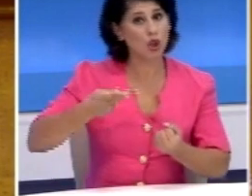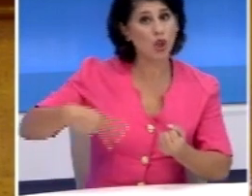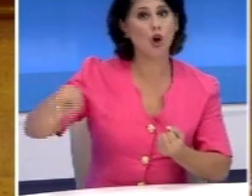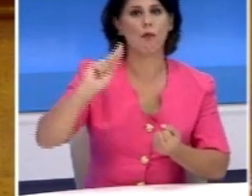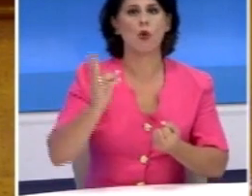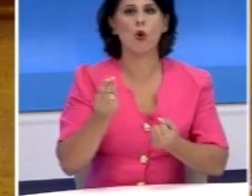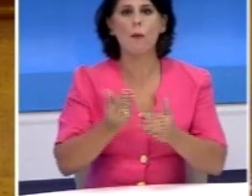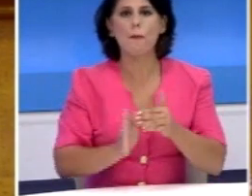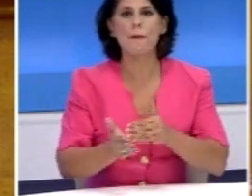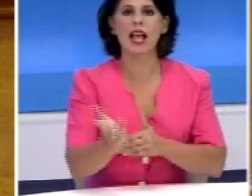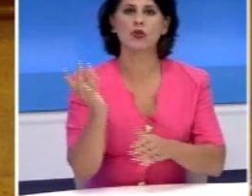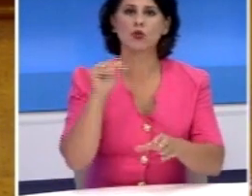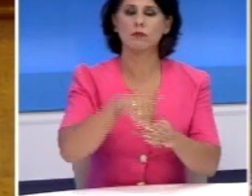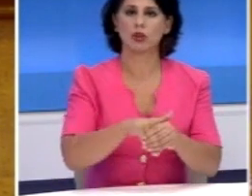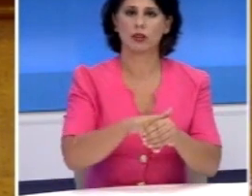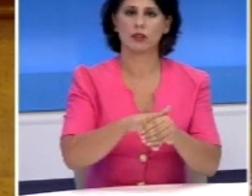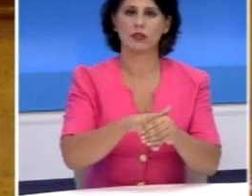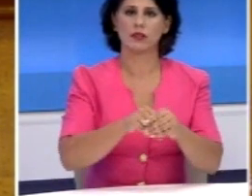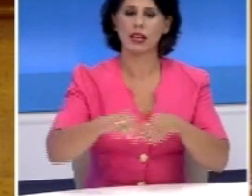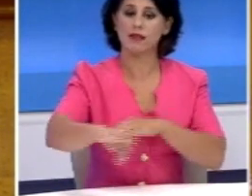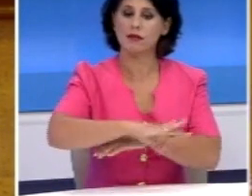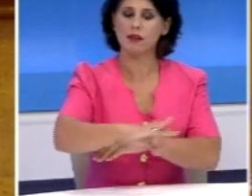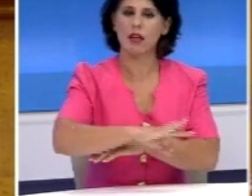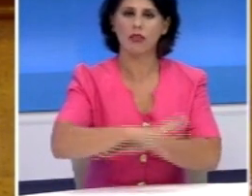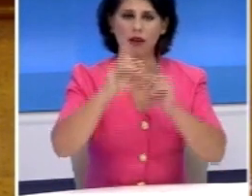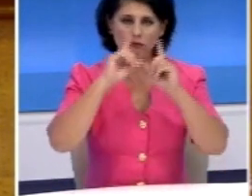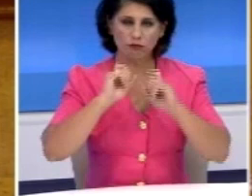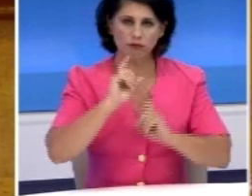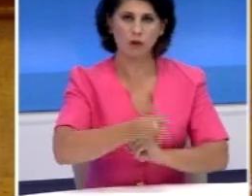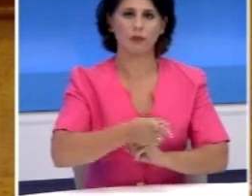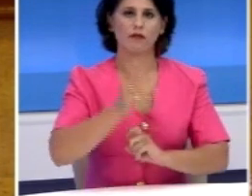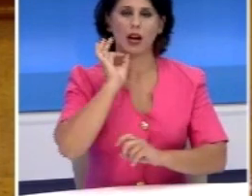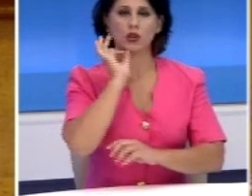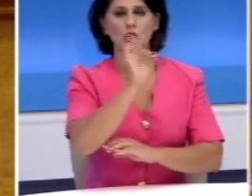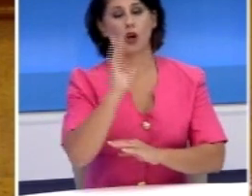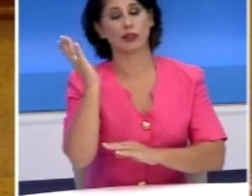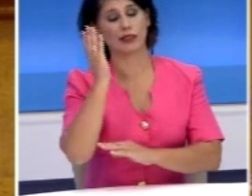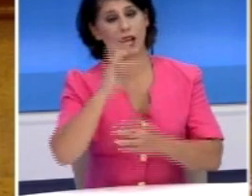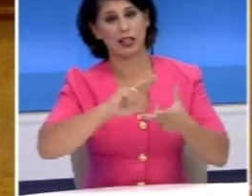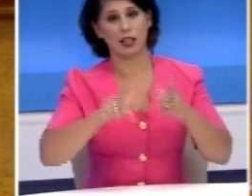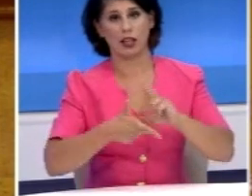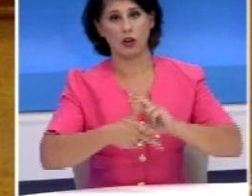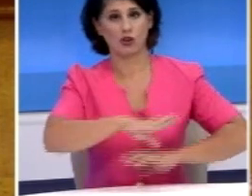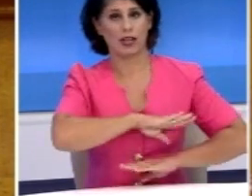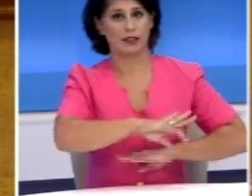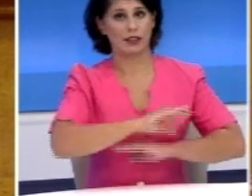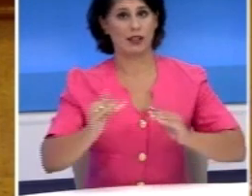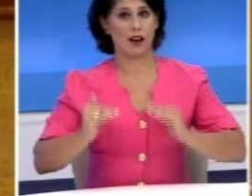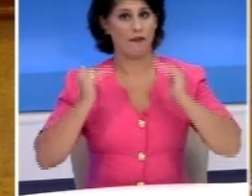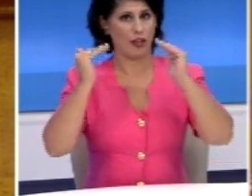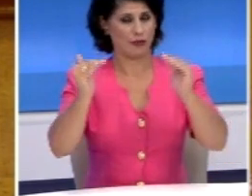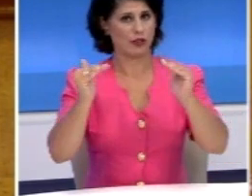περισσότερων μέσων συμμετοχής σε σχέδια που επιβάλλει ο στόχος της δίθεν γεωστρατηγικής αναβάθμισης